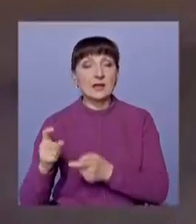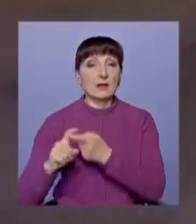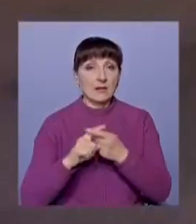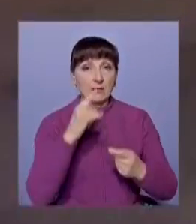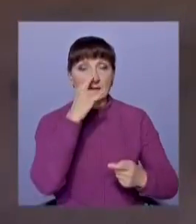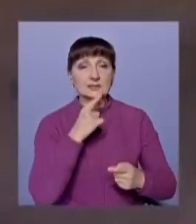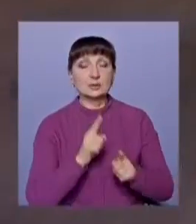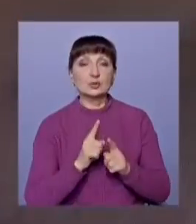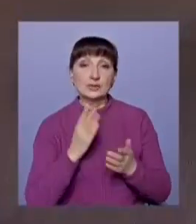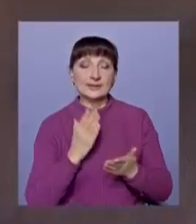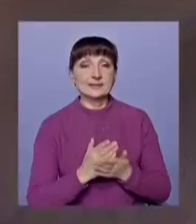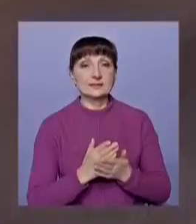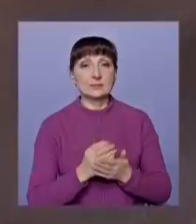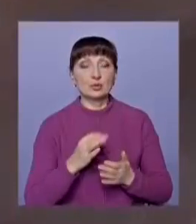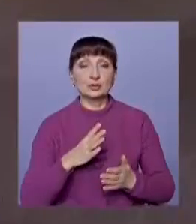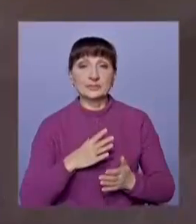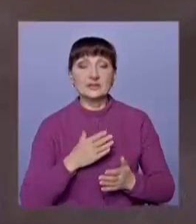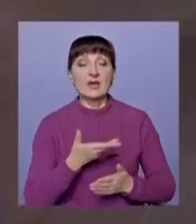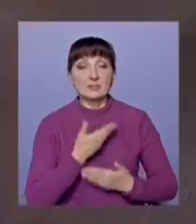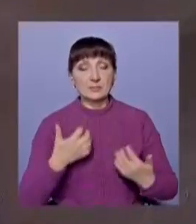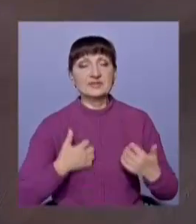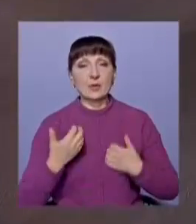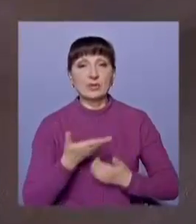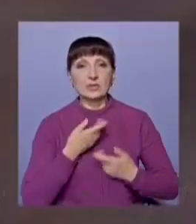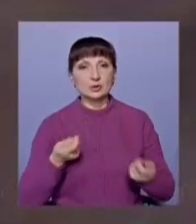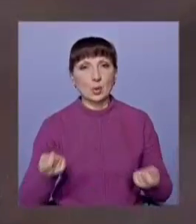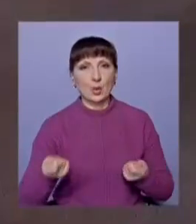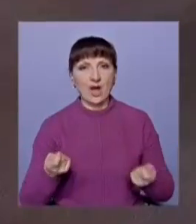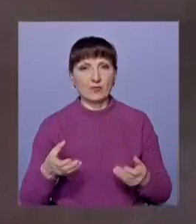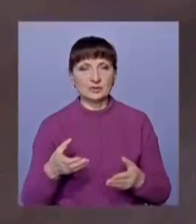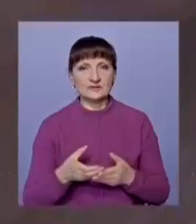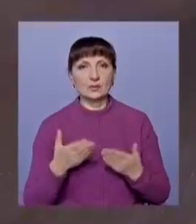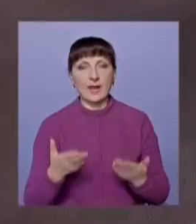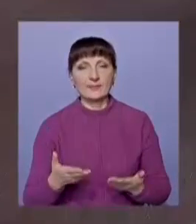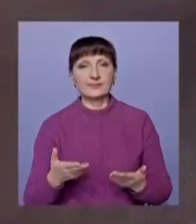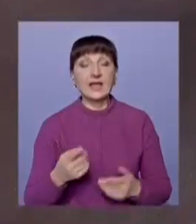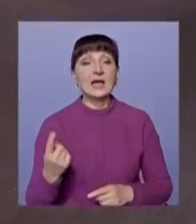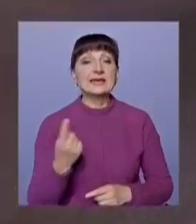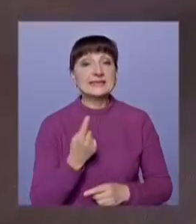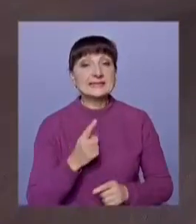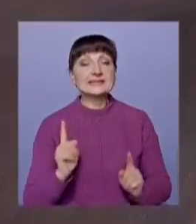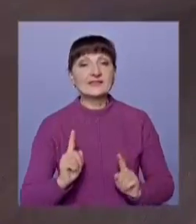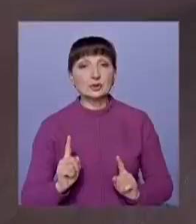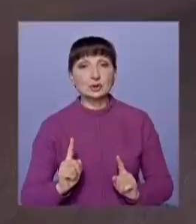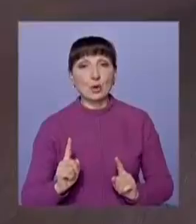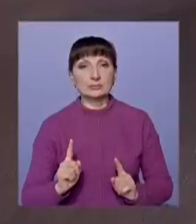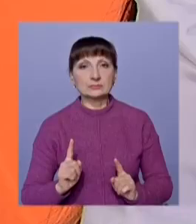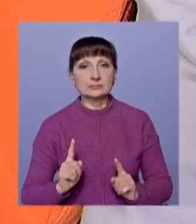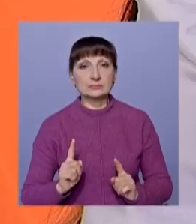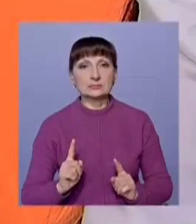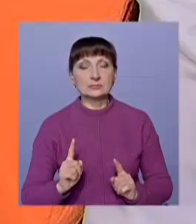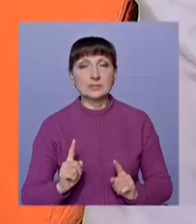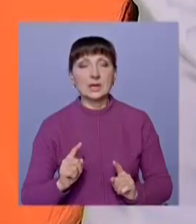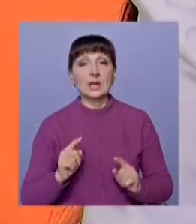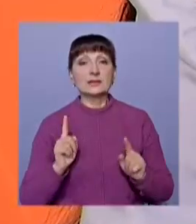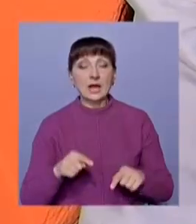безусловно, беспокоят, да, наше руководство, и, соответственно, обосновано все это дело. Вот, единственное, да, что...